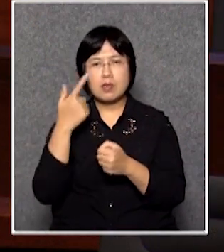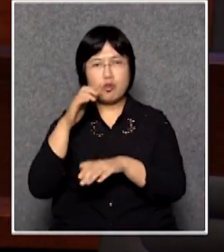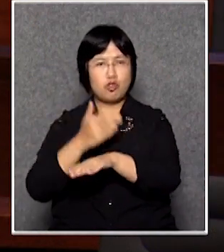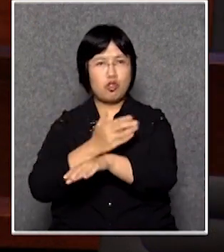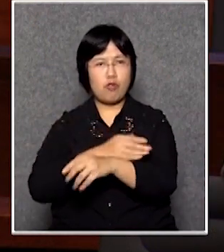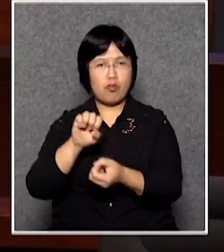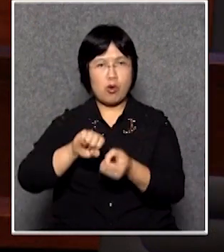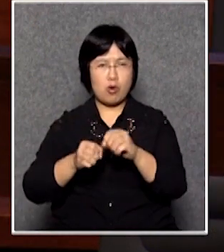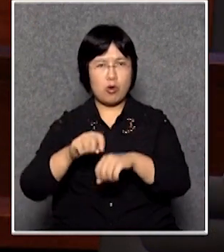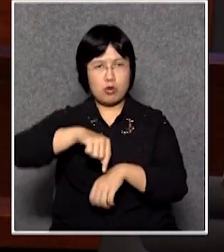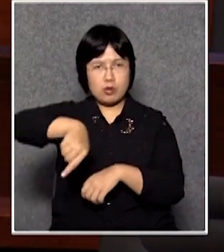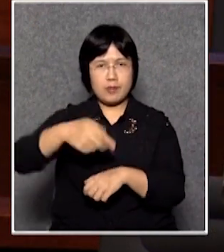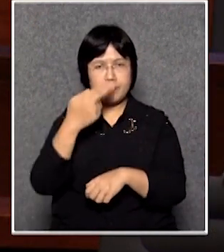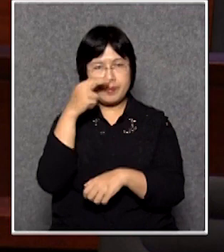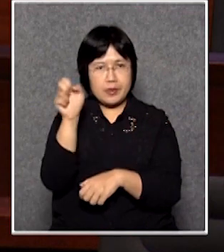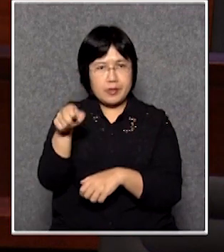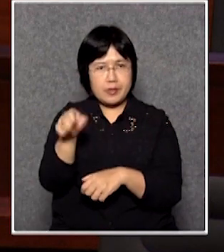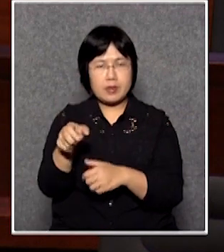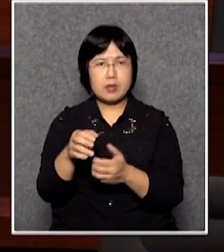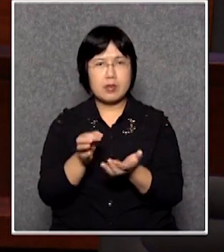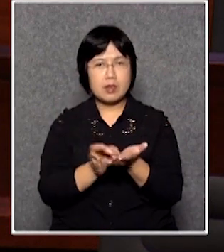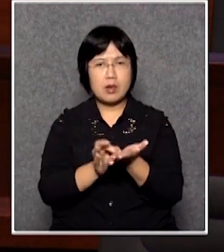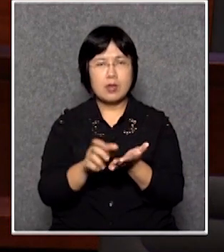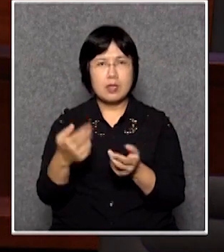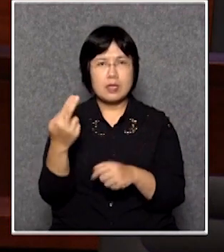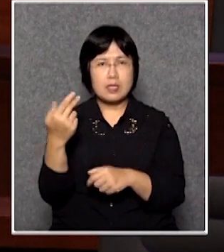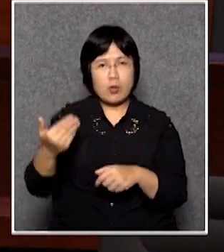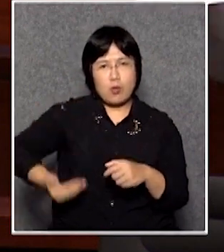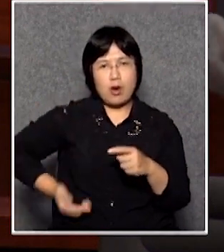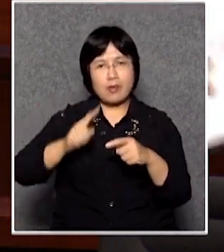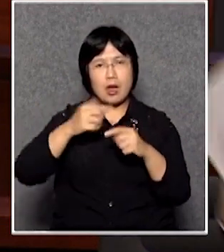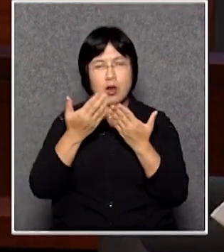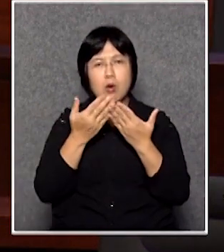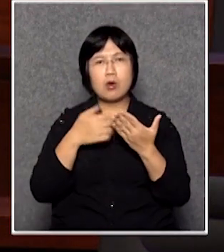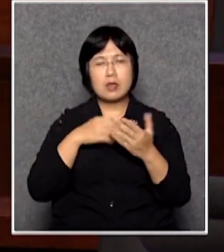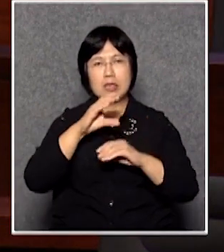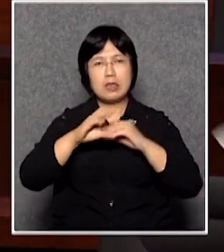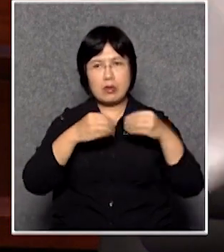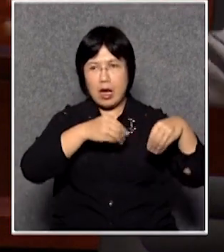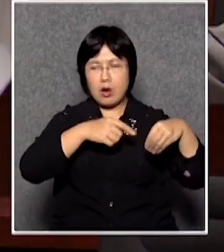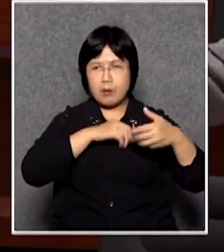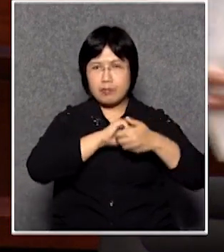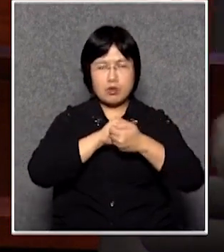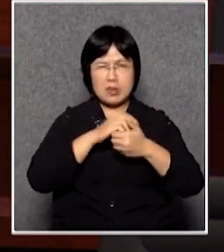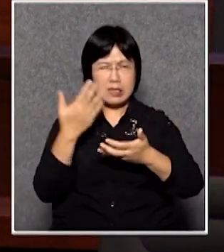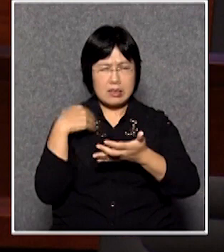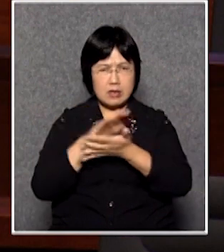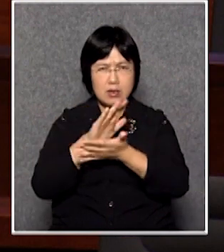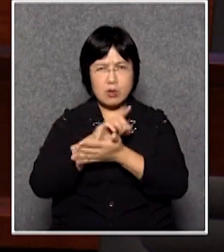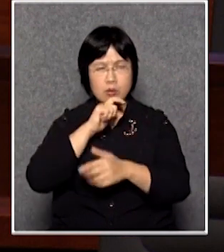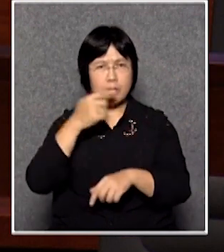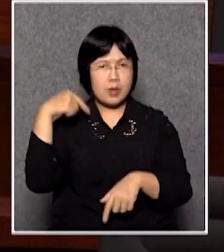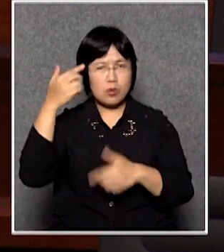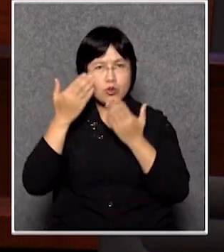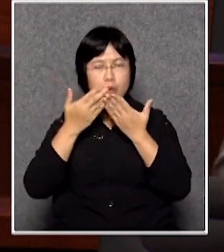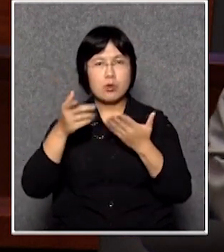仍然繼續在新竹和清華大學建教合作，幾十年前做這件事的，很多現在回來的在美國讀完